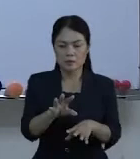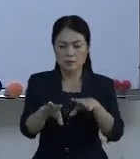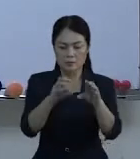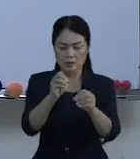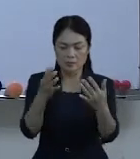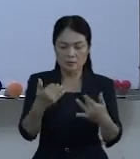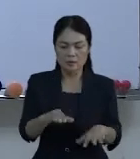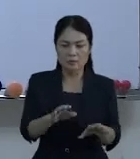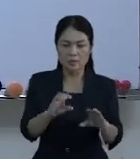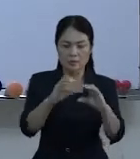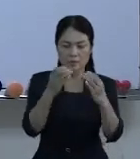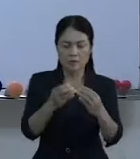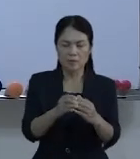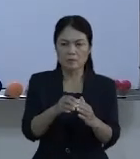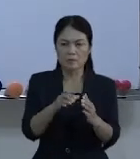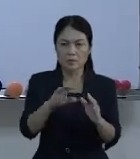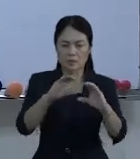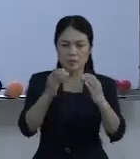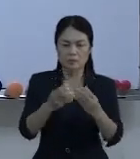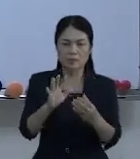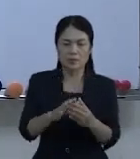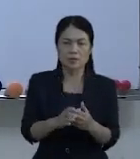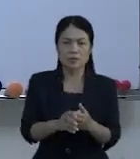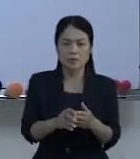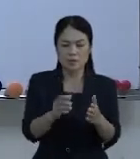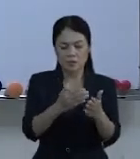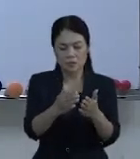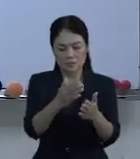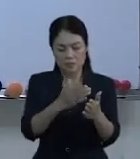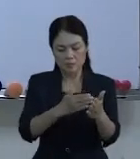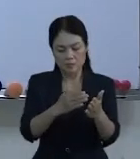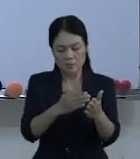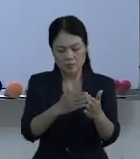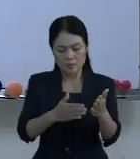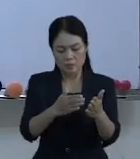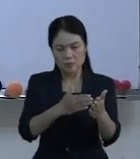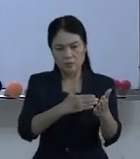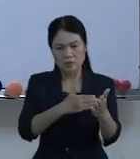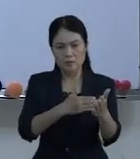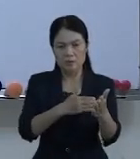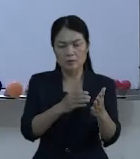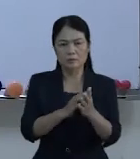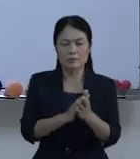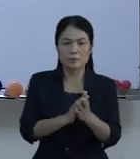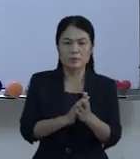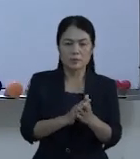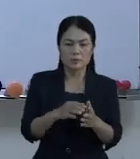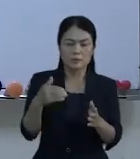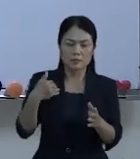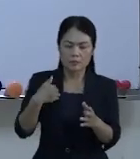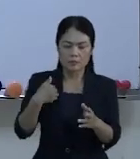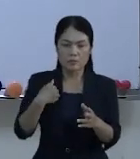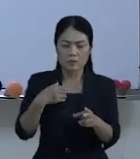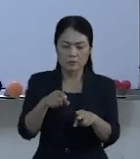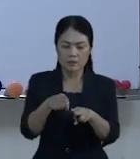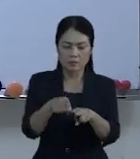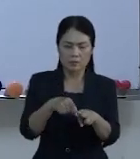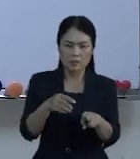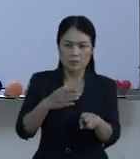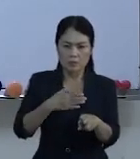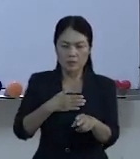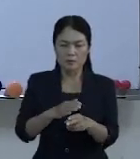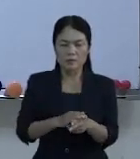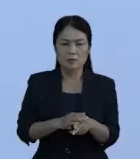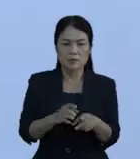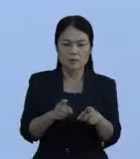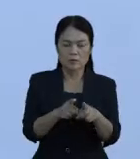ấy nơi thân nạc tối nó còn đấy và thì phám cả một cốt này ấy và lấy cố miên bằng toàn mùi đấy nhìn bằng toàn mùi